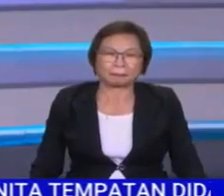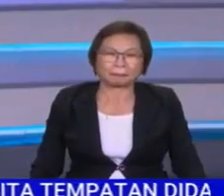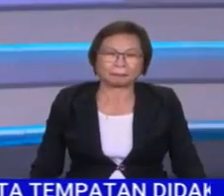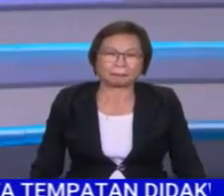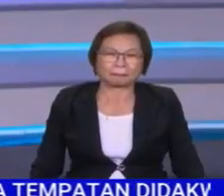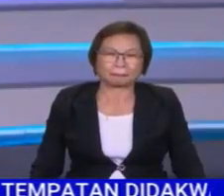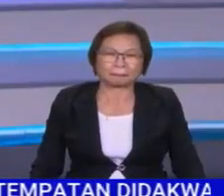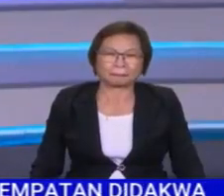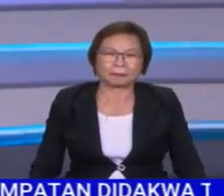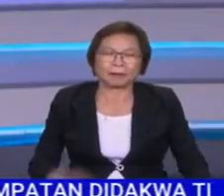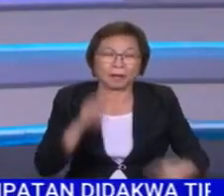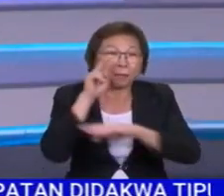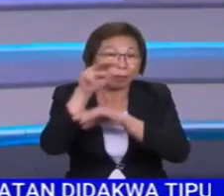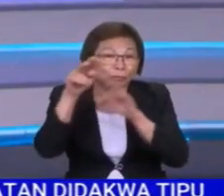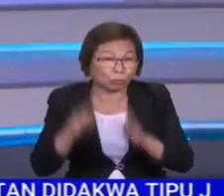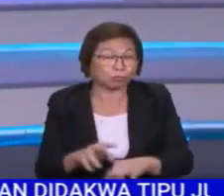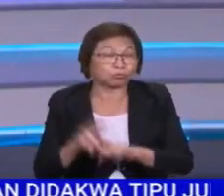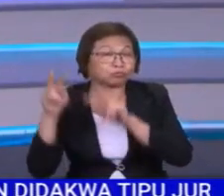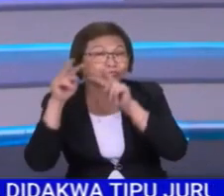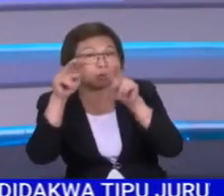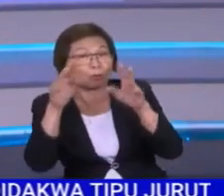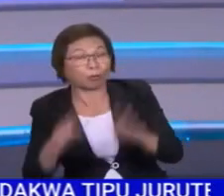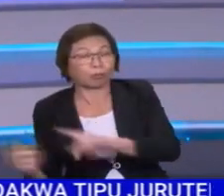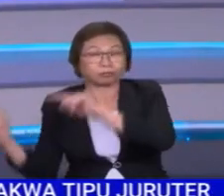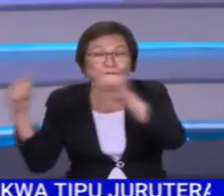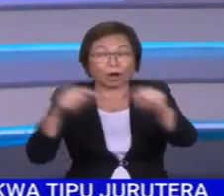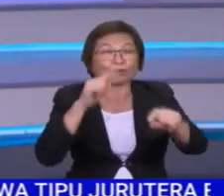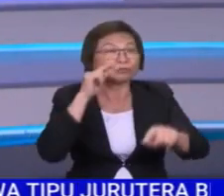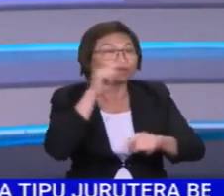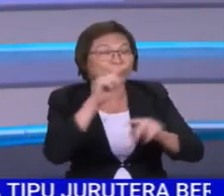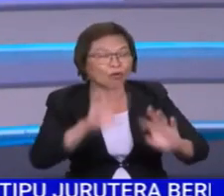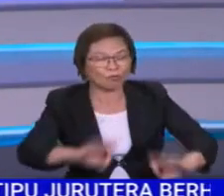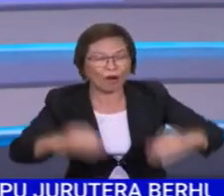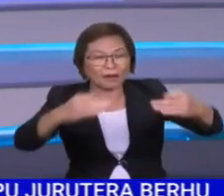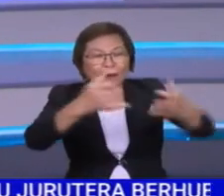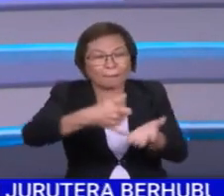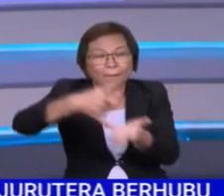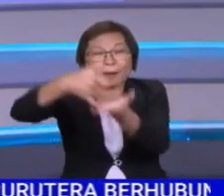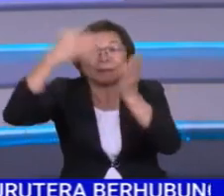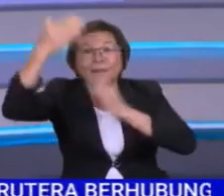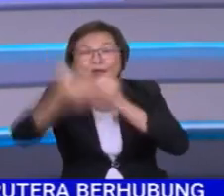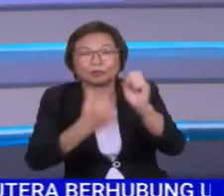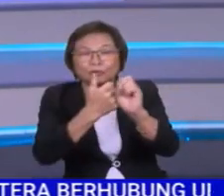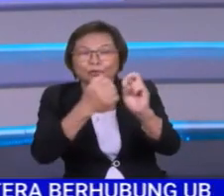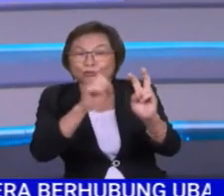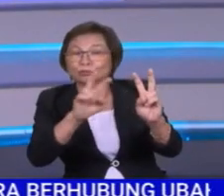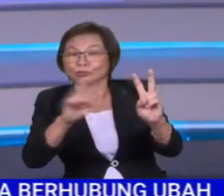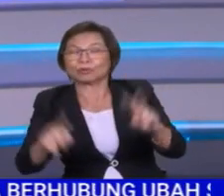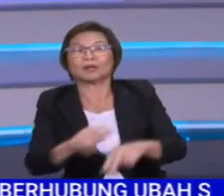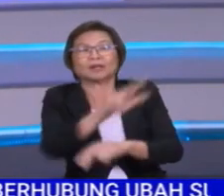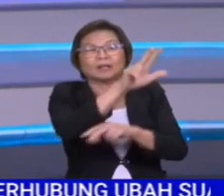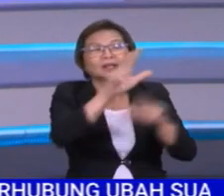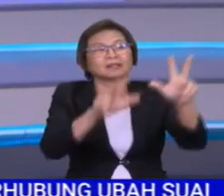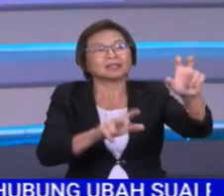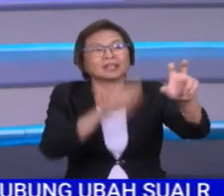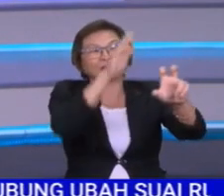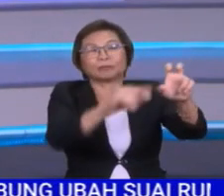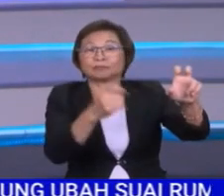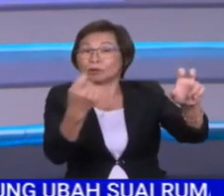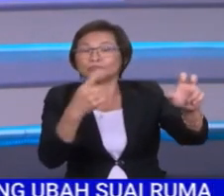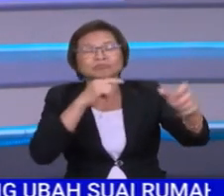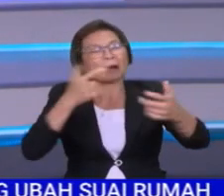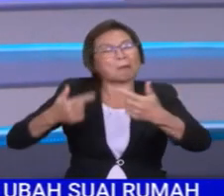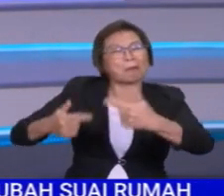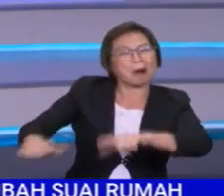di dalam ritual menuntun yang akan hadir menyaksikan final piala c2021 30 Nov ini masih